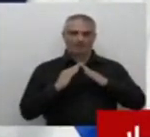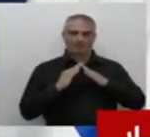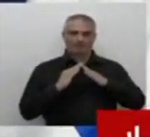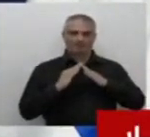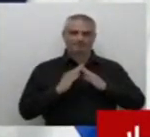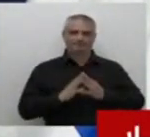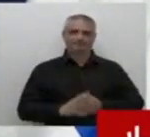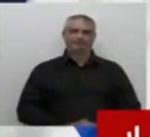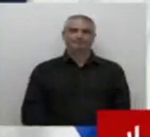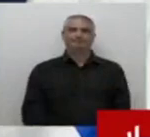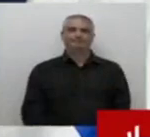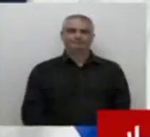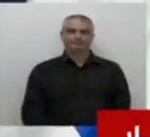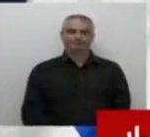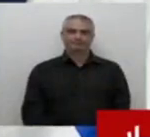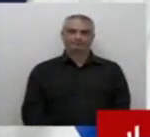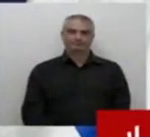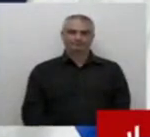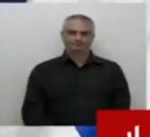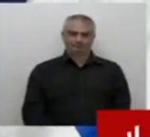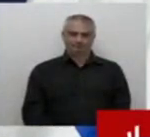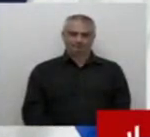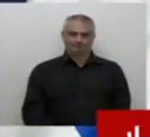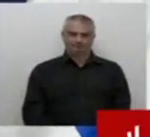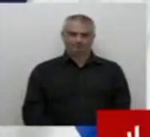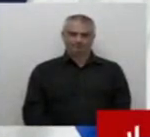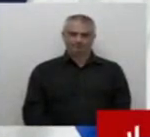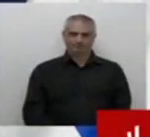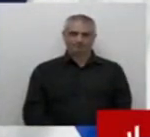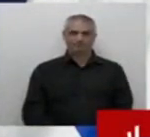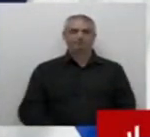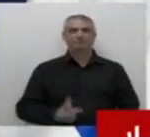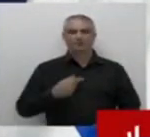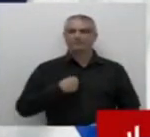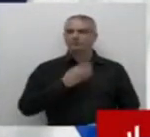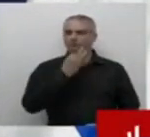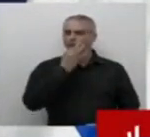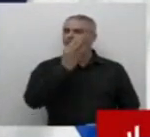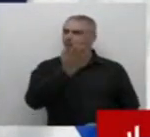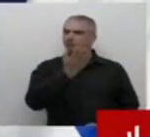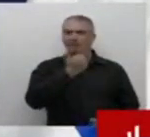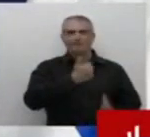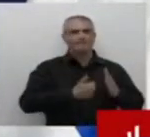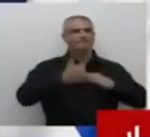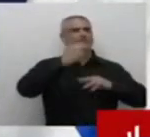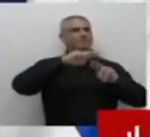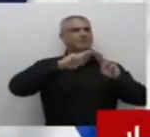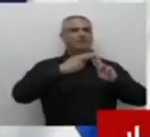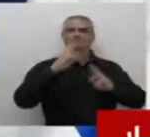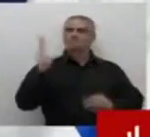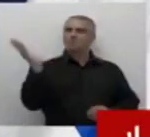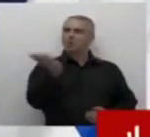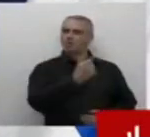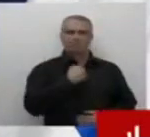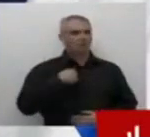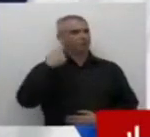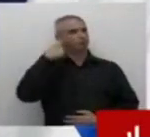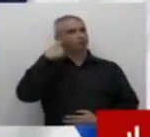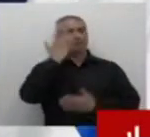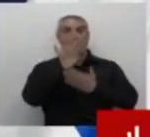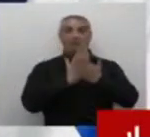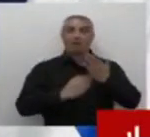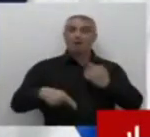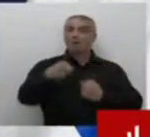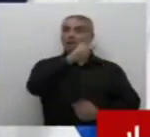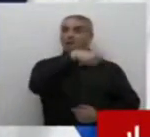علينا ان نعيدهم الى بيوتهم وهذا السؤال اوجهه الى قيادات